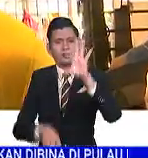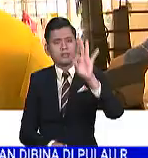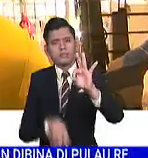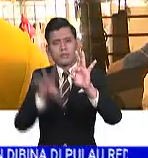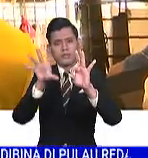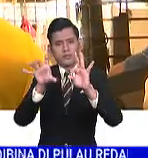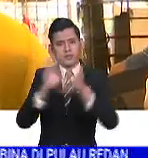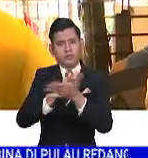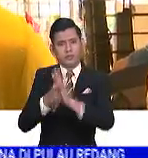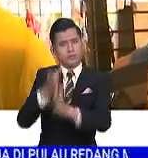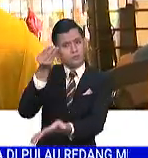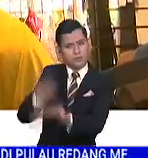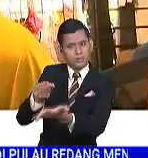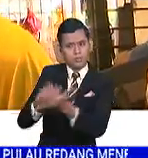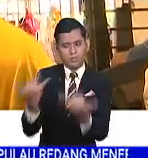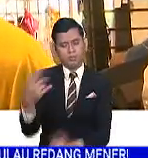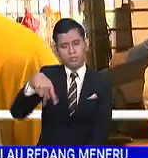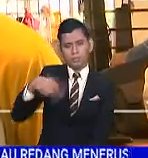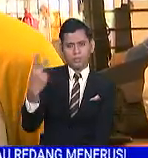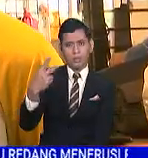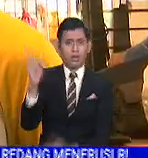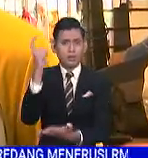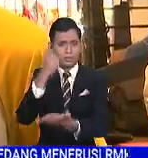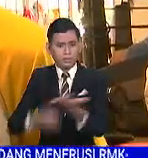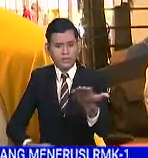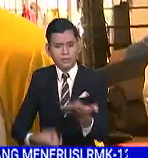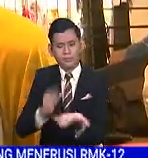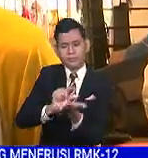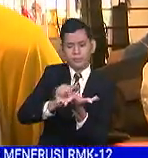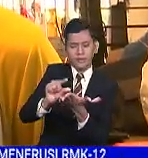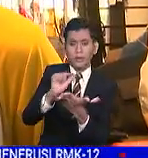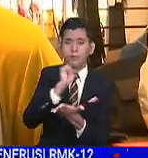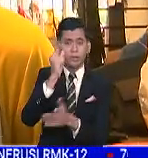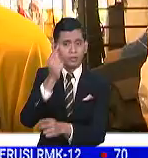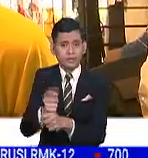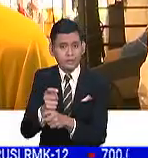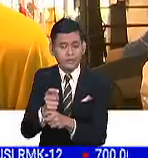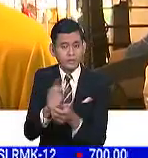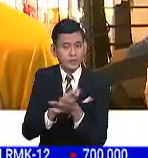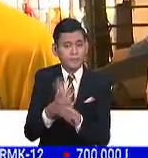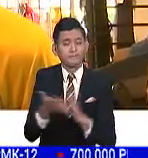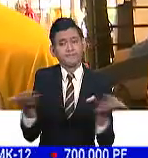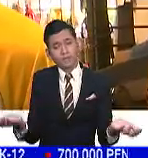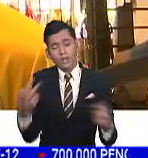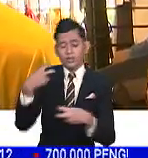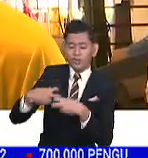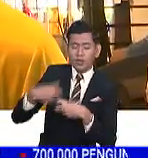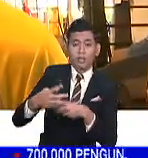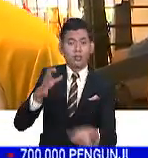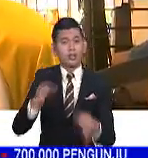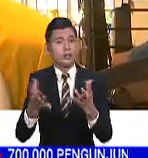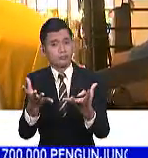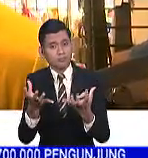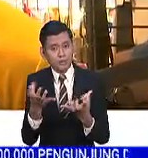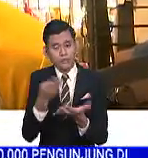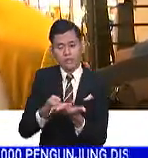ikutkan pendapatan orang pun sekarang pun PKP. Harga pun, gaji pun tak menentu juga. So susah jugalah kalau